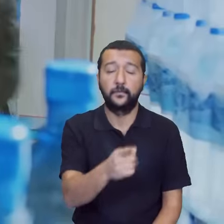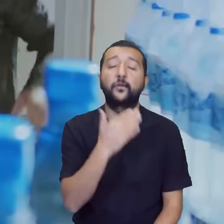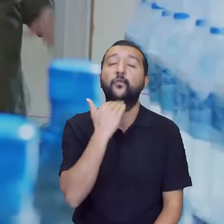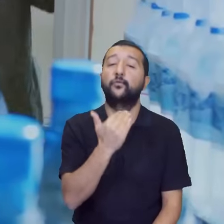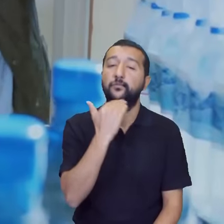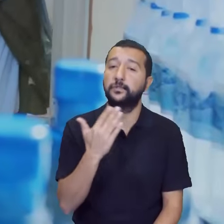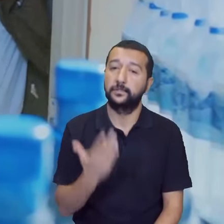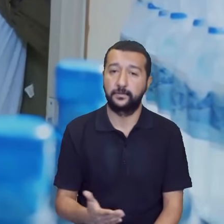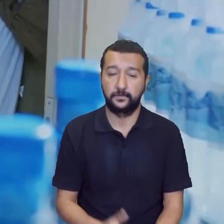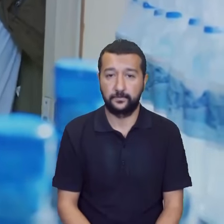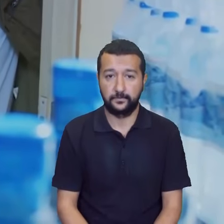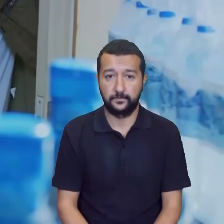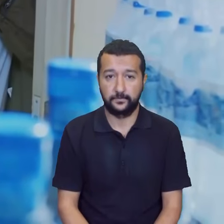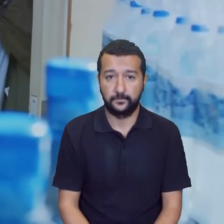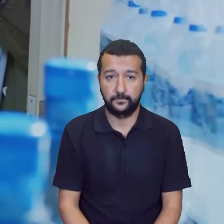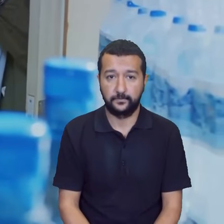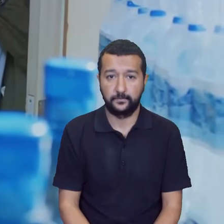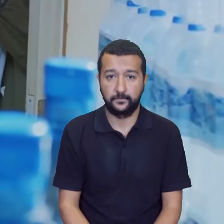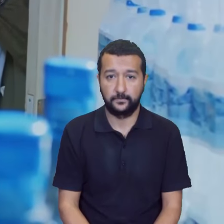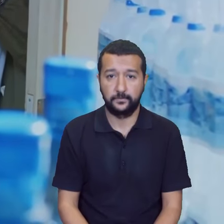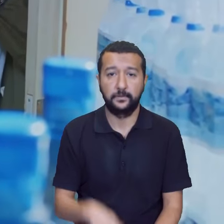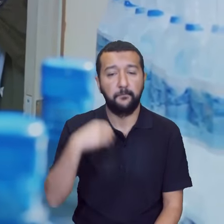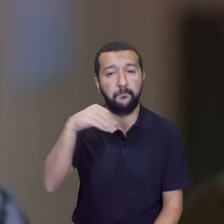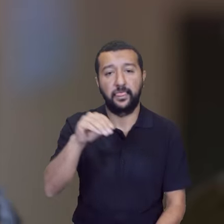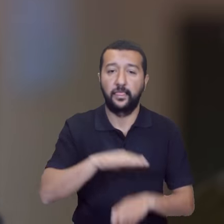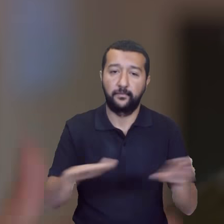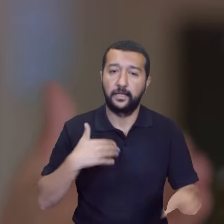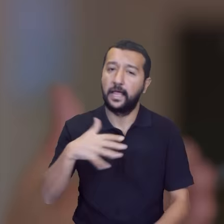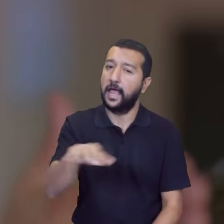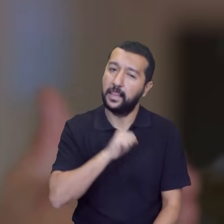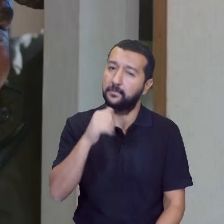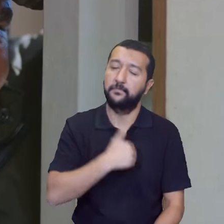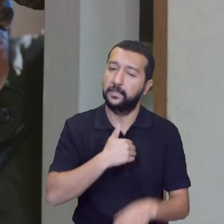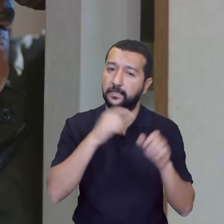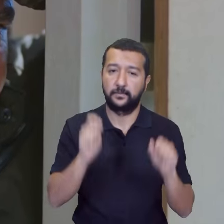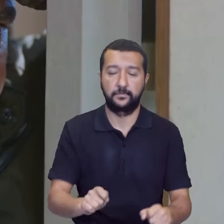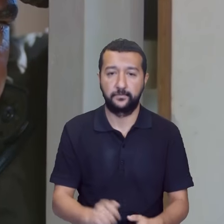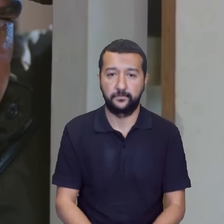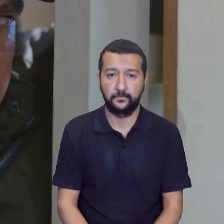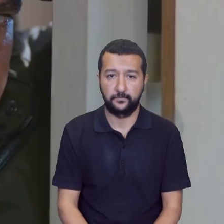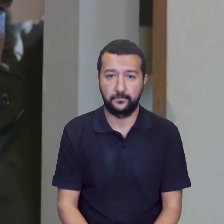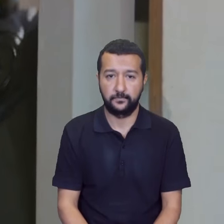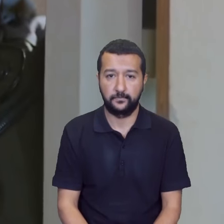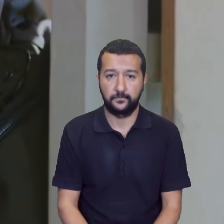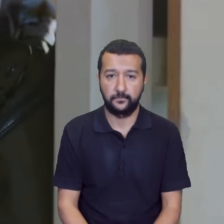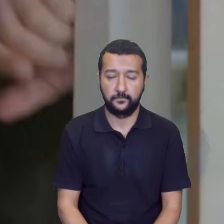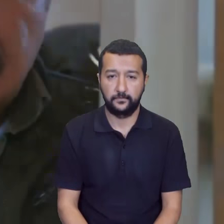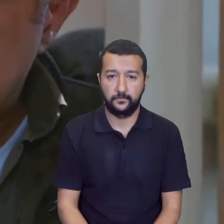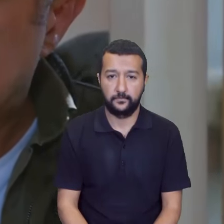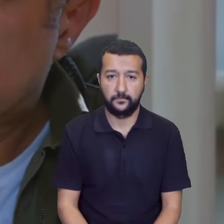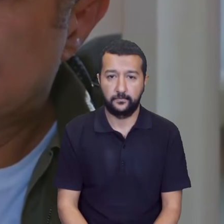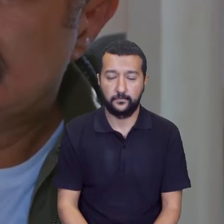Olmayacak. Bıraktı kapıya kapandı. Güya ağlıyor. Çıkardım gitti. Aldım o zaman ben de. Uzattığı elini görünce Şener'in yüzü